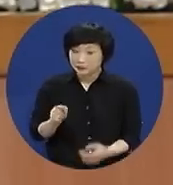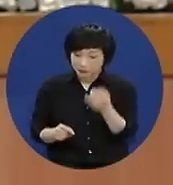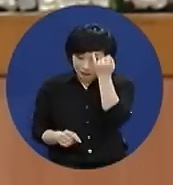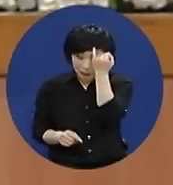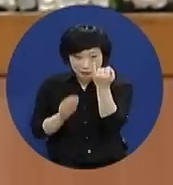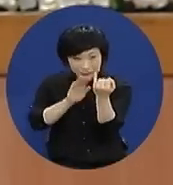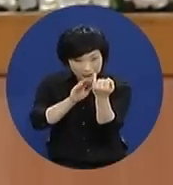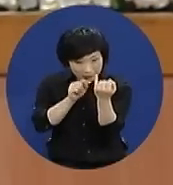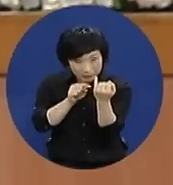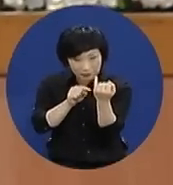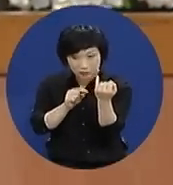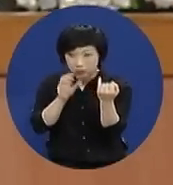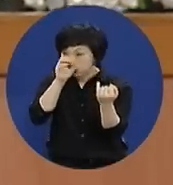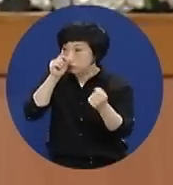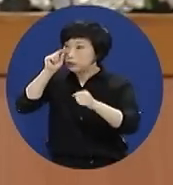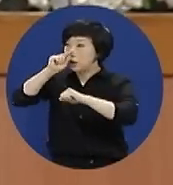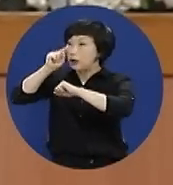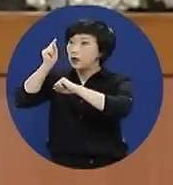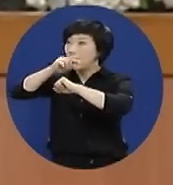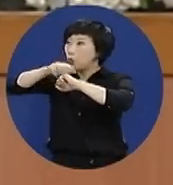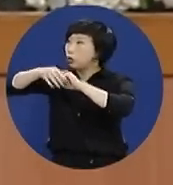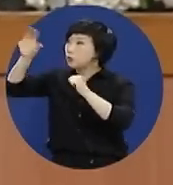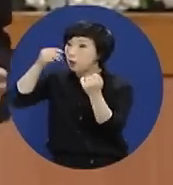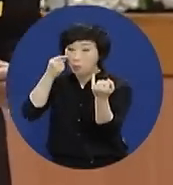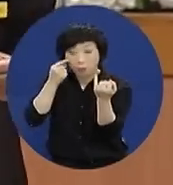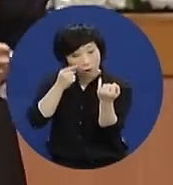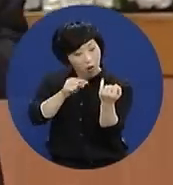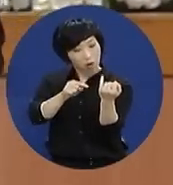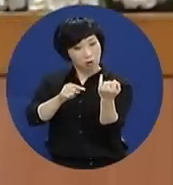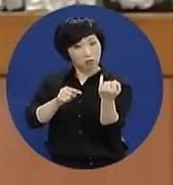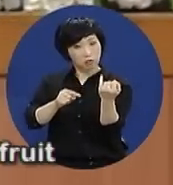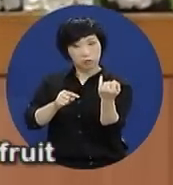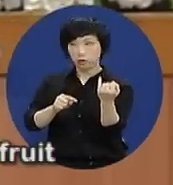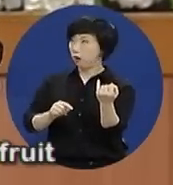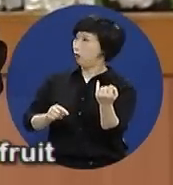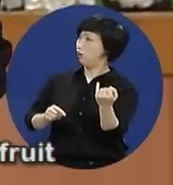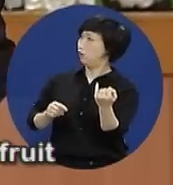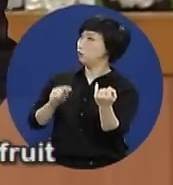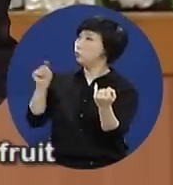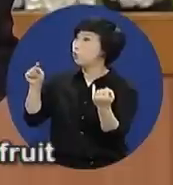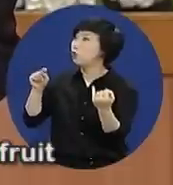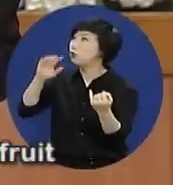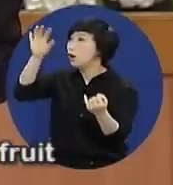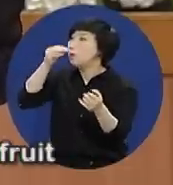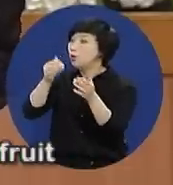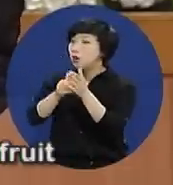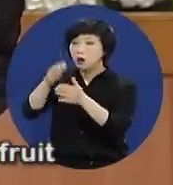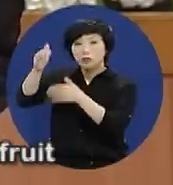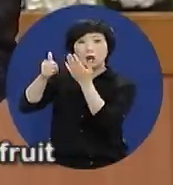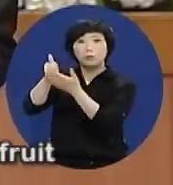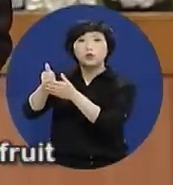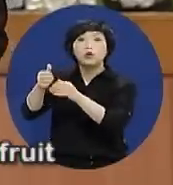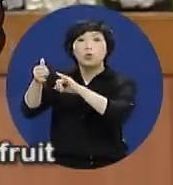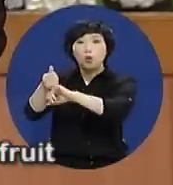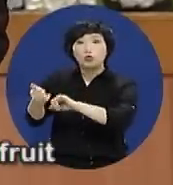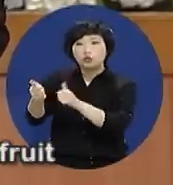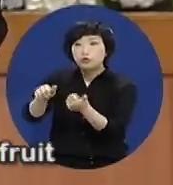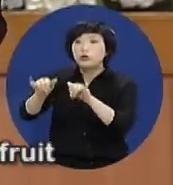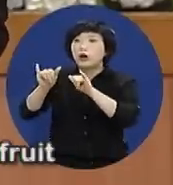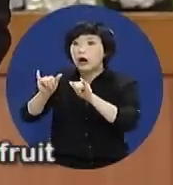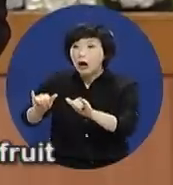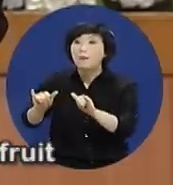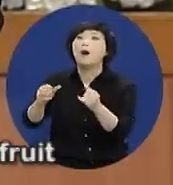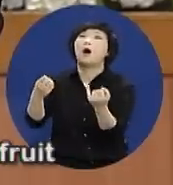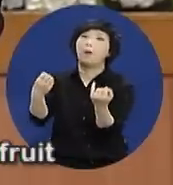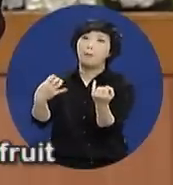あなた方に園のどんな木からも食べてはならないと神は本当に言われたの